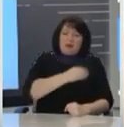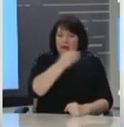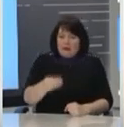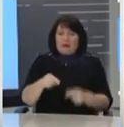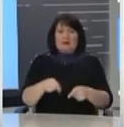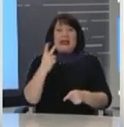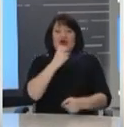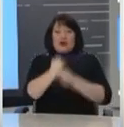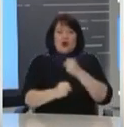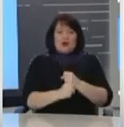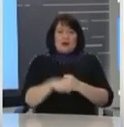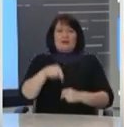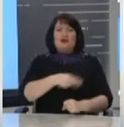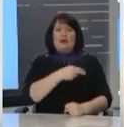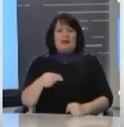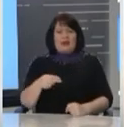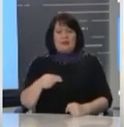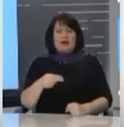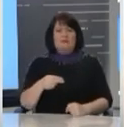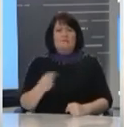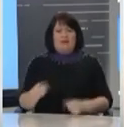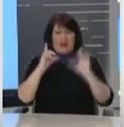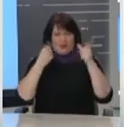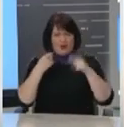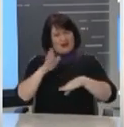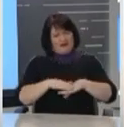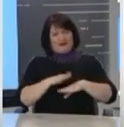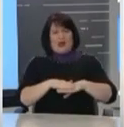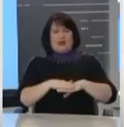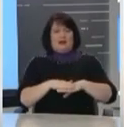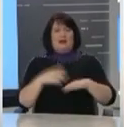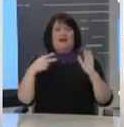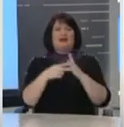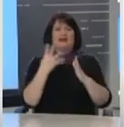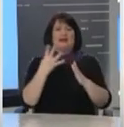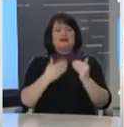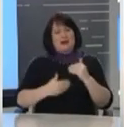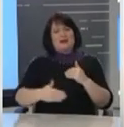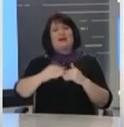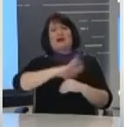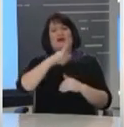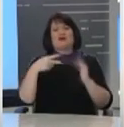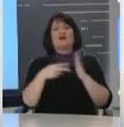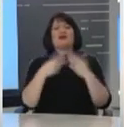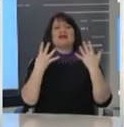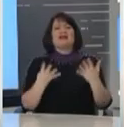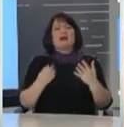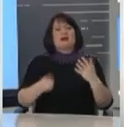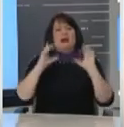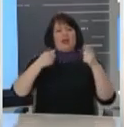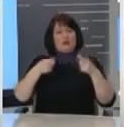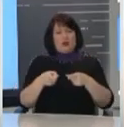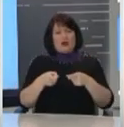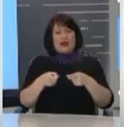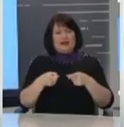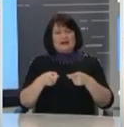αυτό δεν είναι αθώα βεβαίως και η Νέα Δημοκρατία, η οποία κυβέρνησε από το 2004 έως το 2009, αλλά και τότε